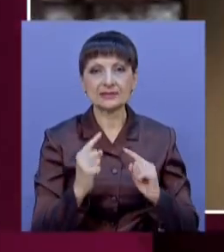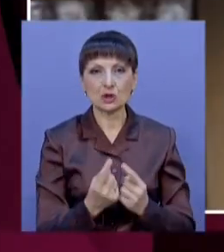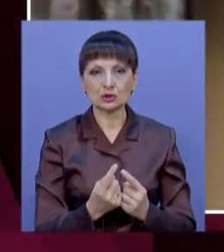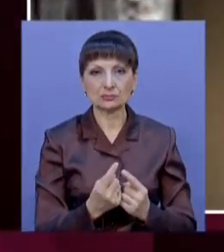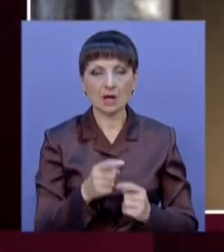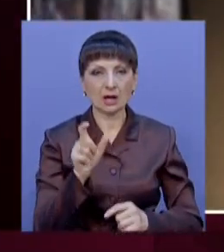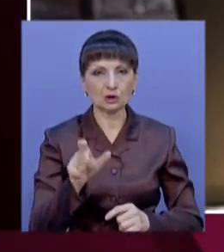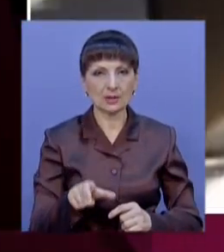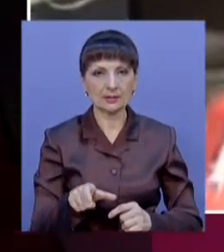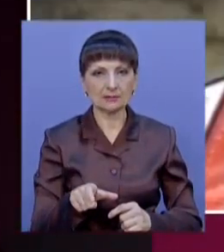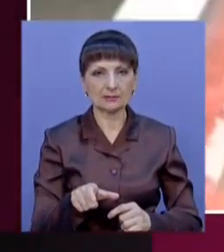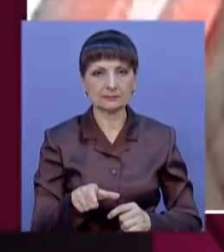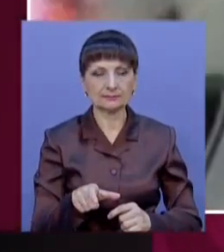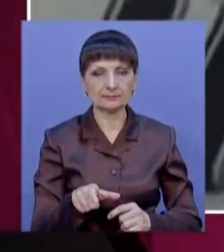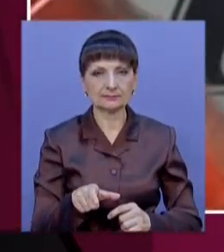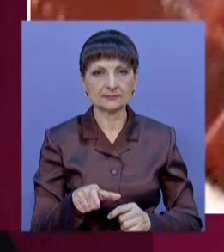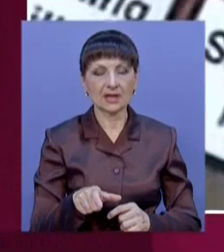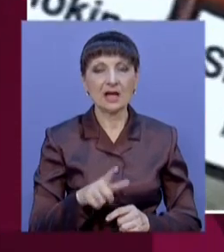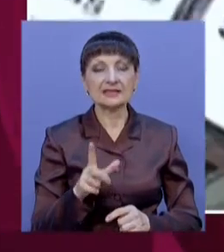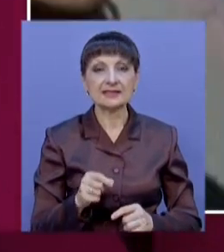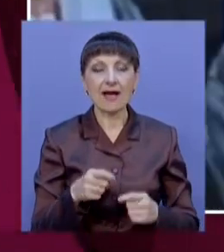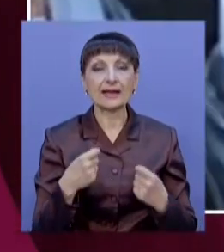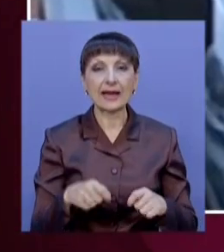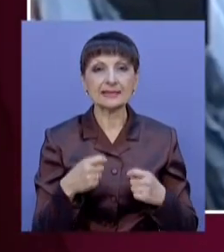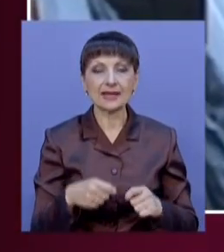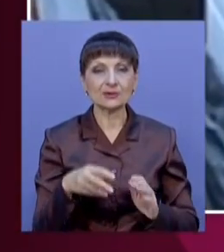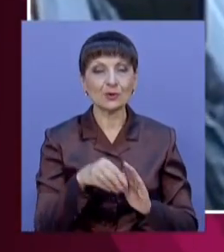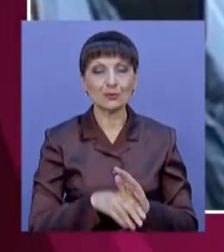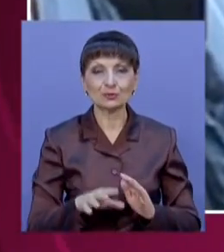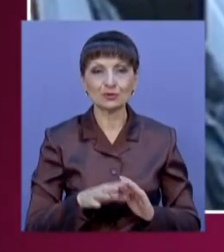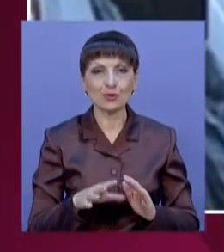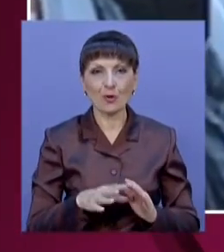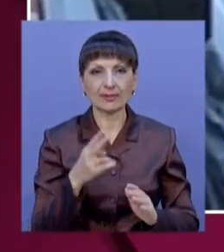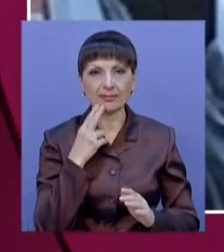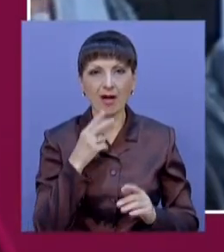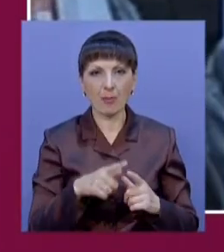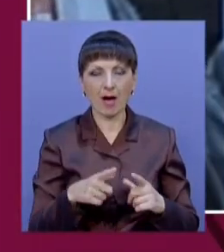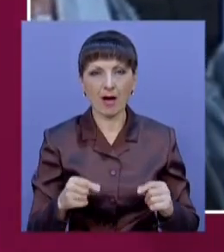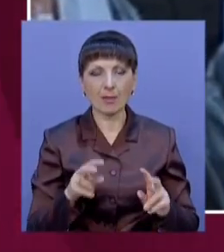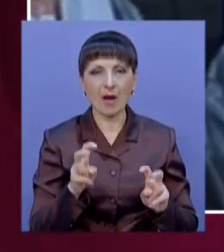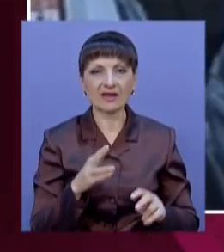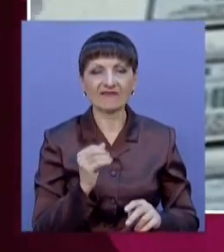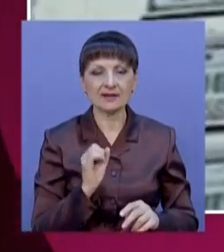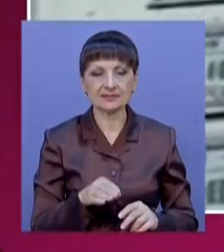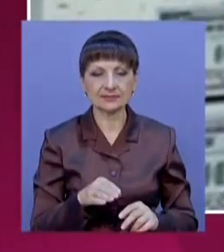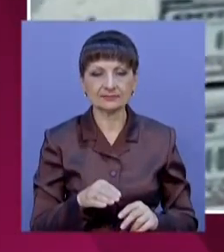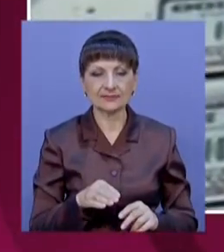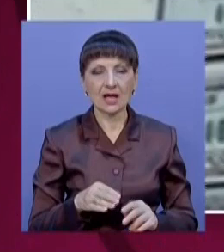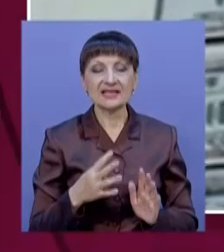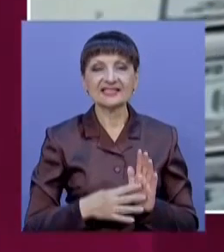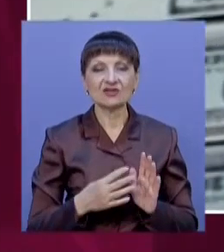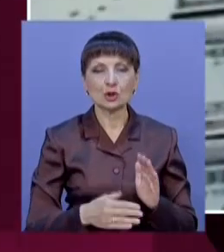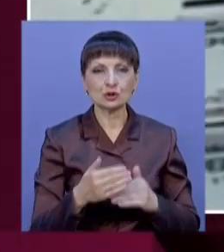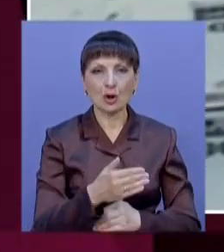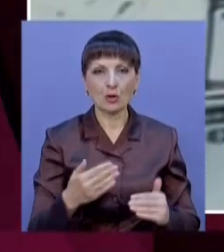гражданин н за реализацию не учтено табачной продукции в парке марки fast 290 робок